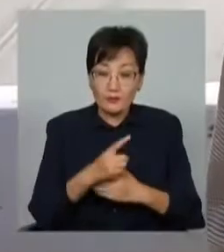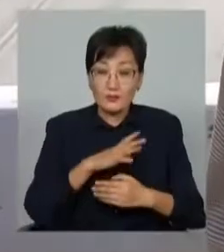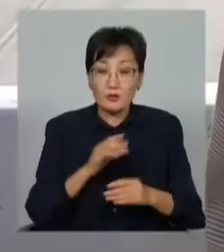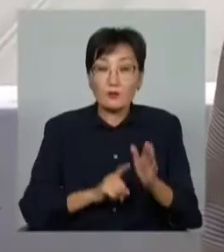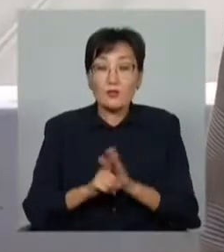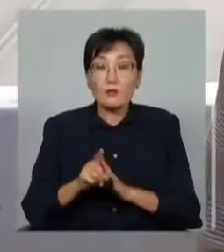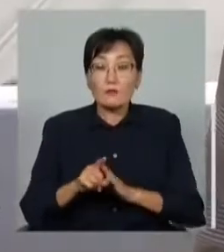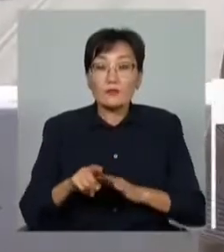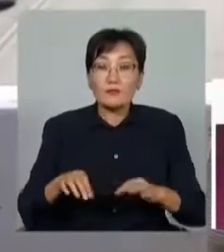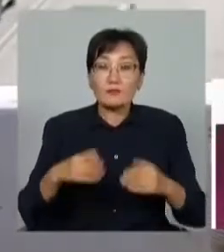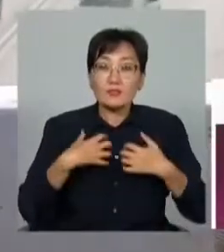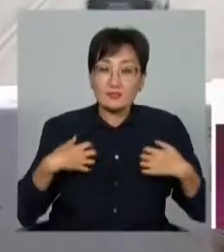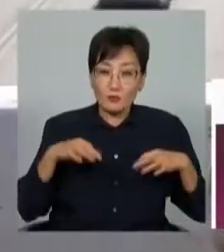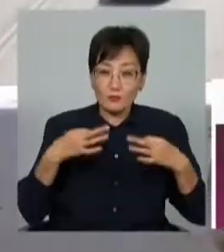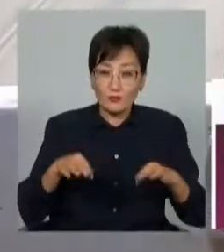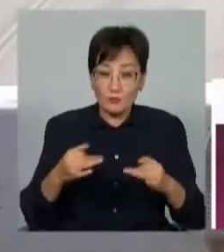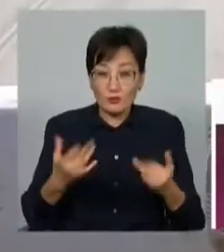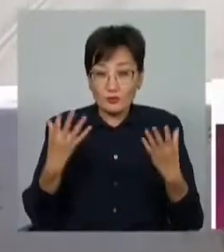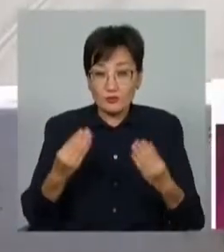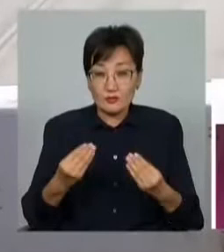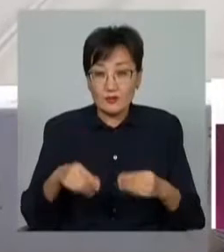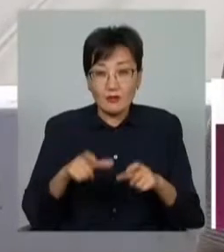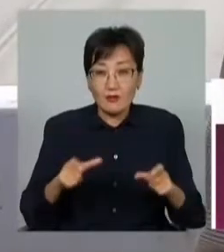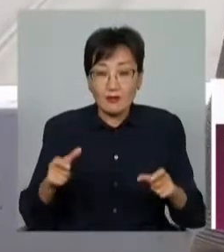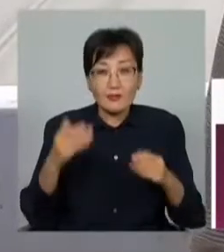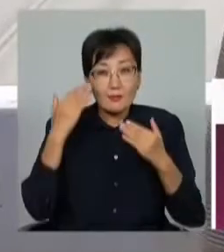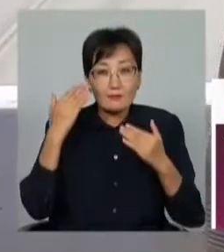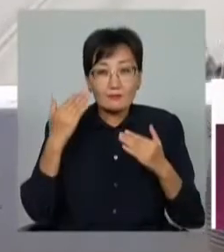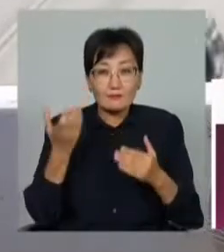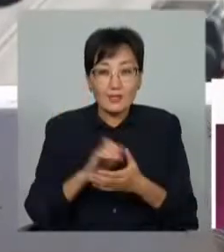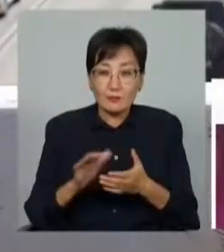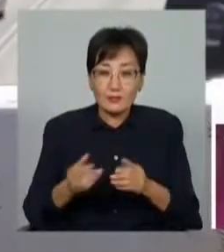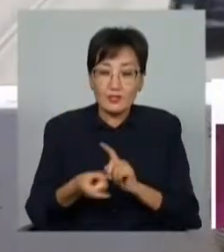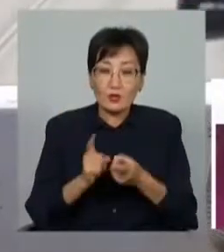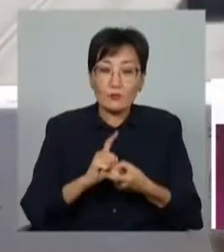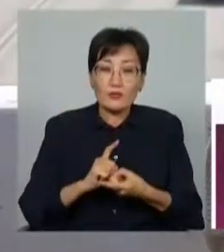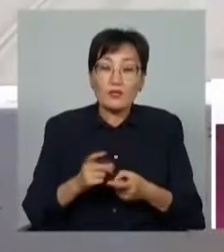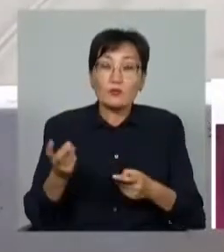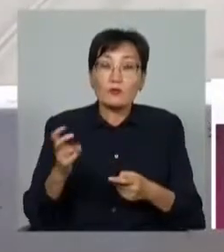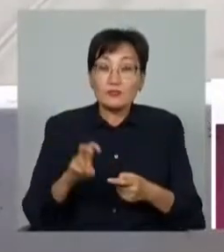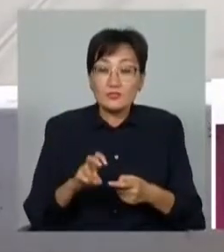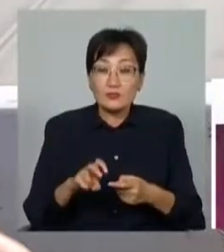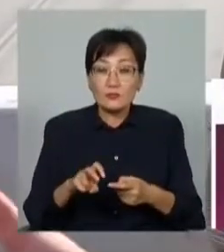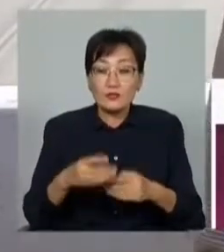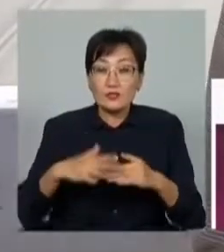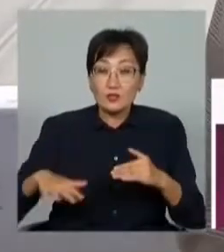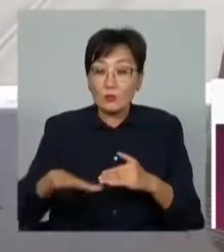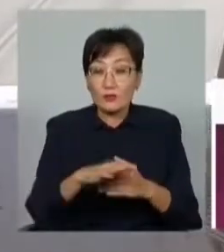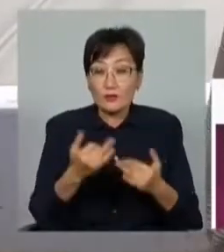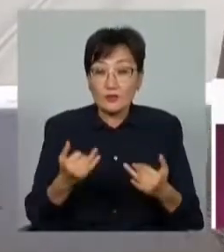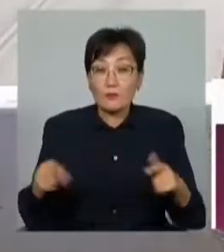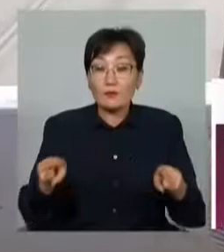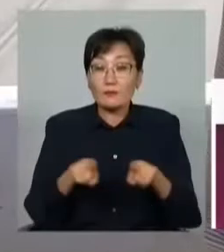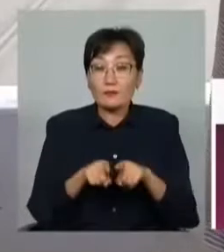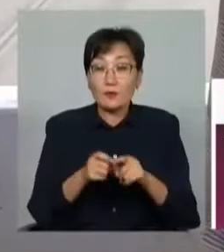Баста жабай сауда өрбіген барахолка бүгінде адам танымастай өзгерді. Келушілер аяқ алып жүре алмаған ашық алаңда қазір